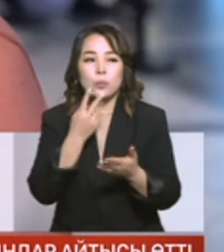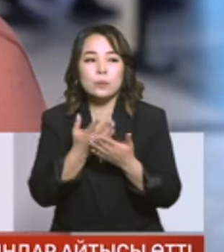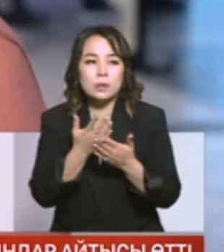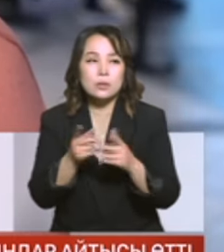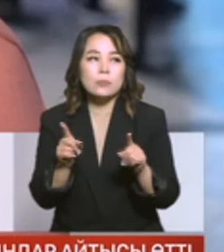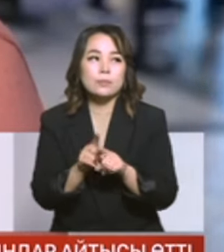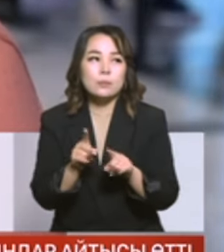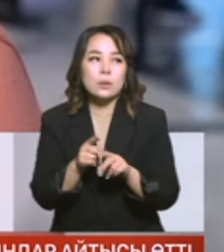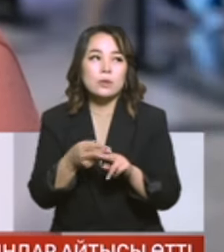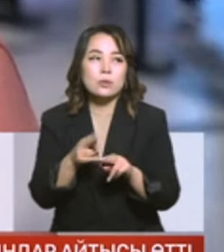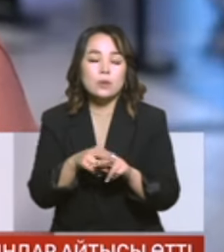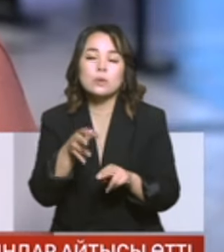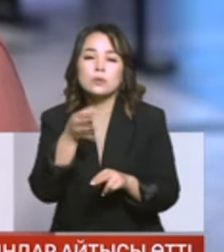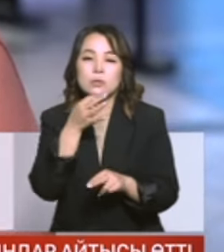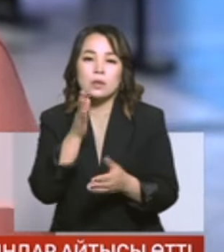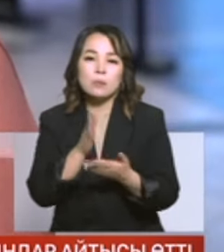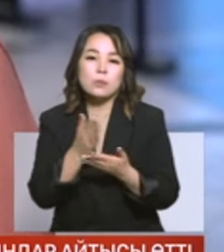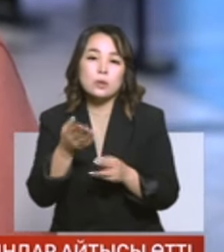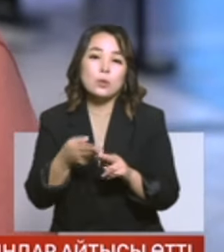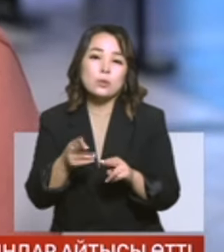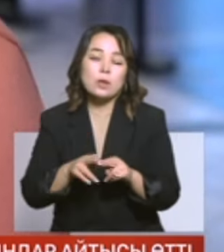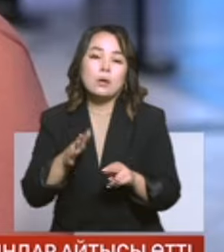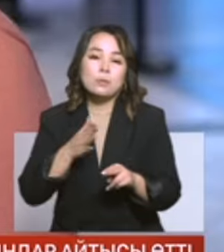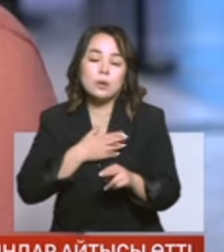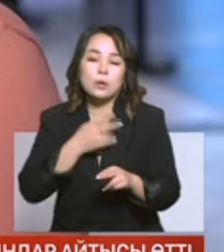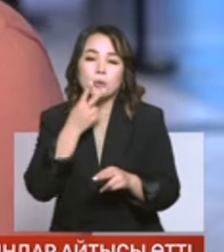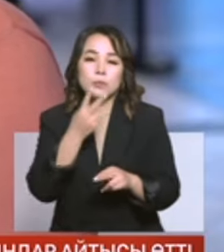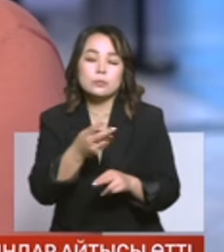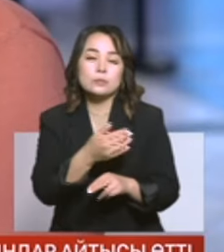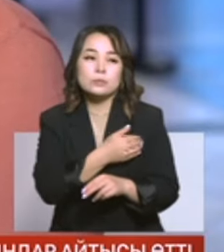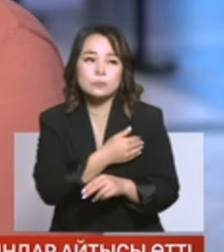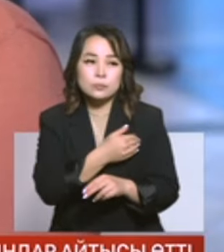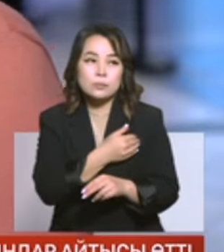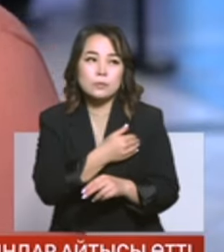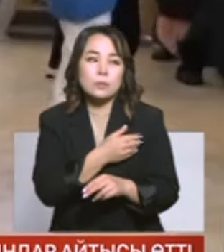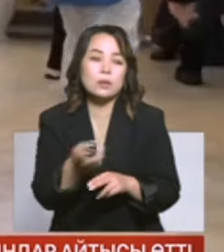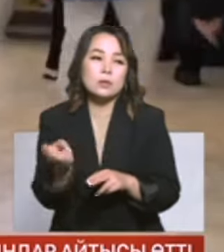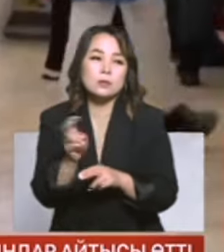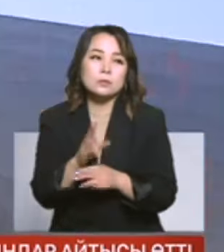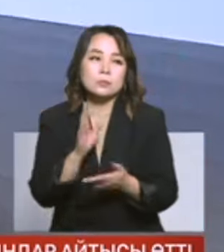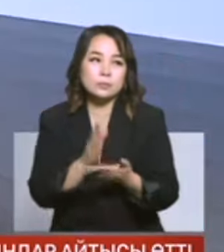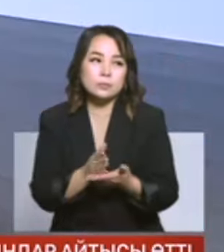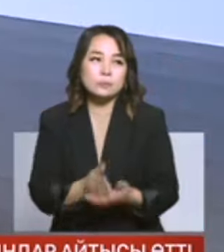көрсеткенде со кезде ұнаған. Содан біз осыны көрейік деп неғып